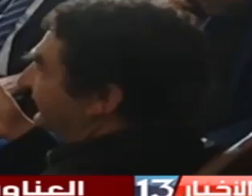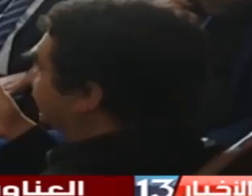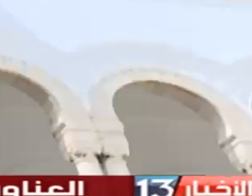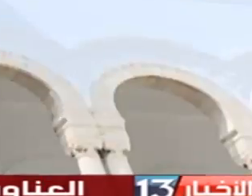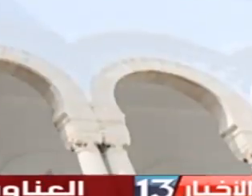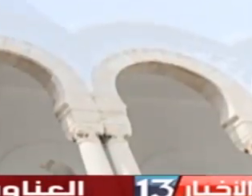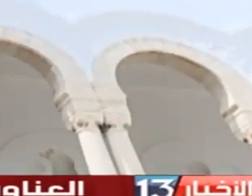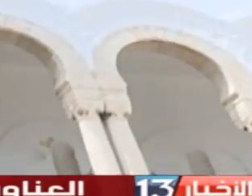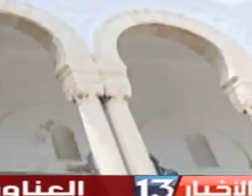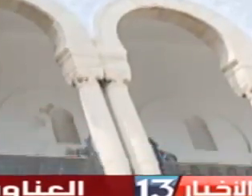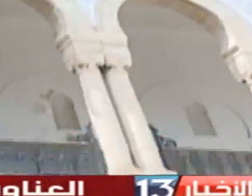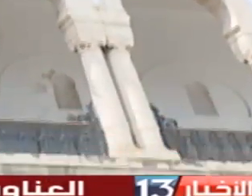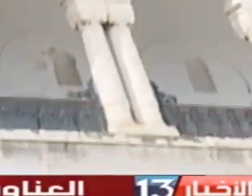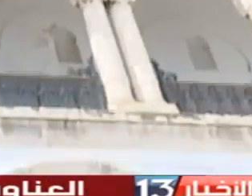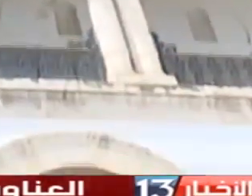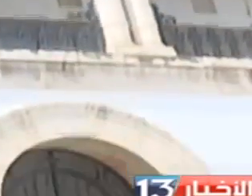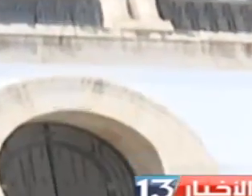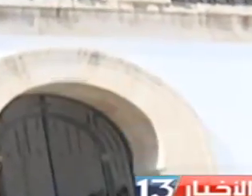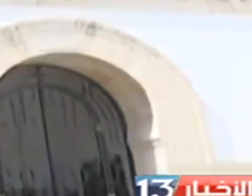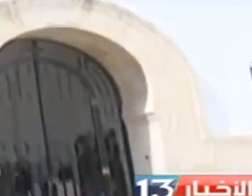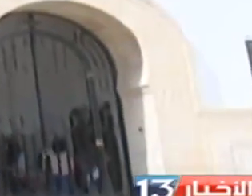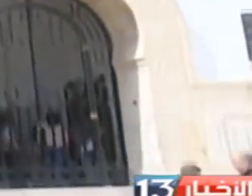التحركات المتواصله